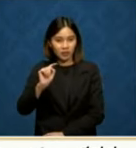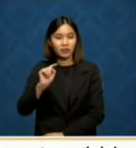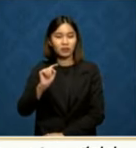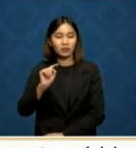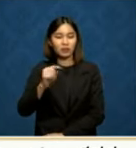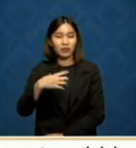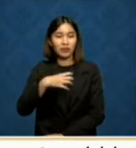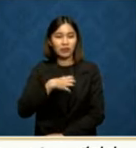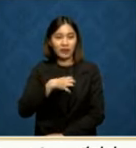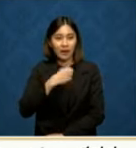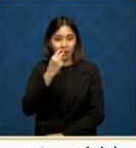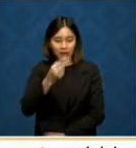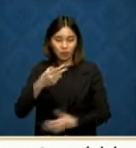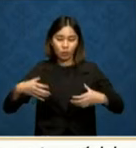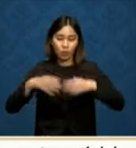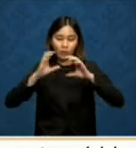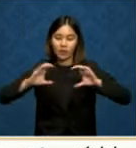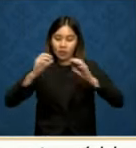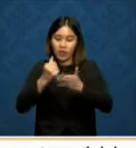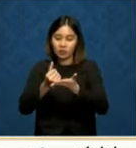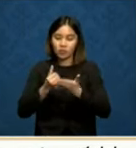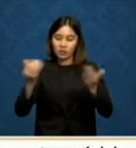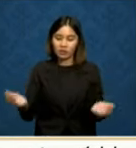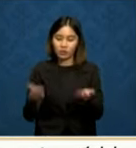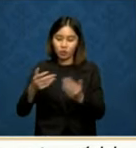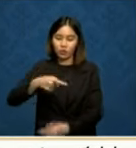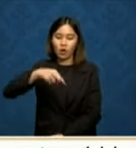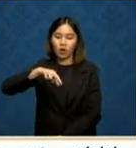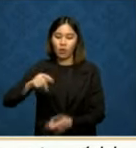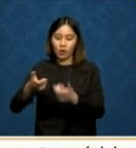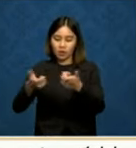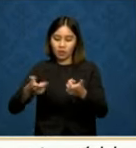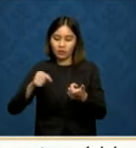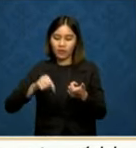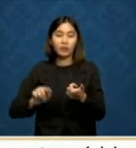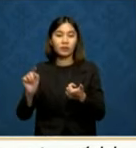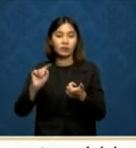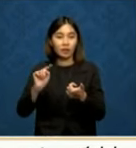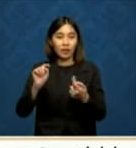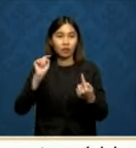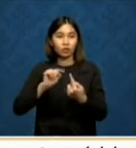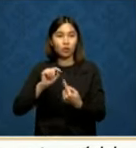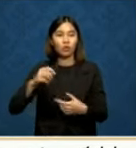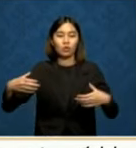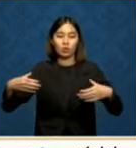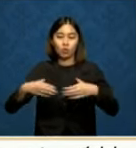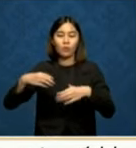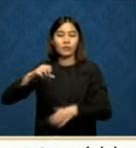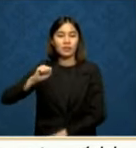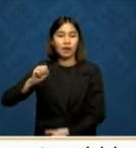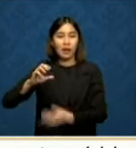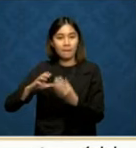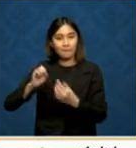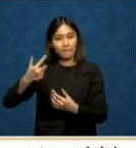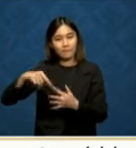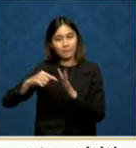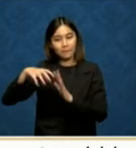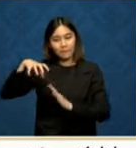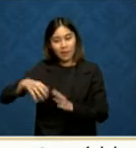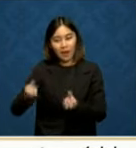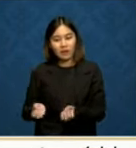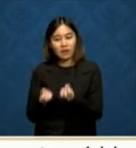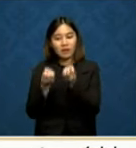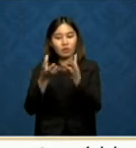ี่อยากเห็นรัฐบาลชวยสัสนุนนะคะเพรระบอฉบับนี้ขณะนี้ทางสภาวเกิพวกได้ส่งให้กับ